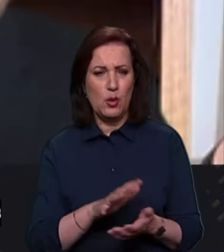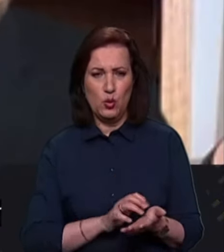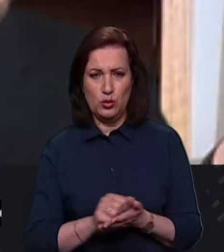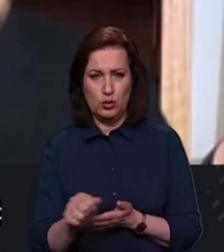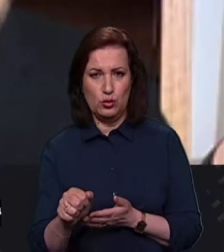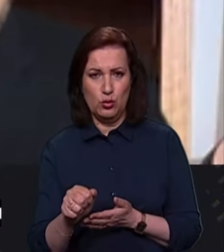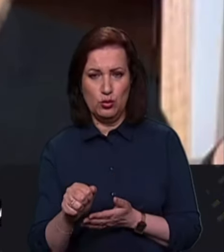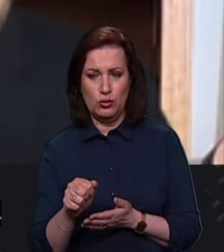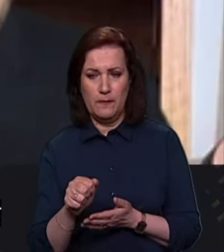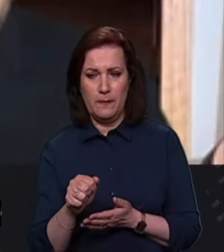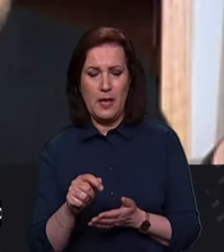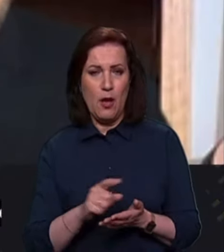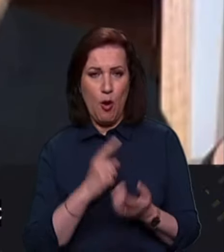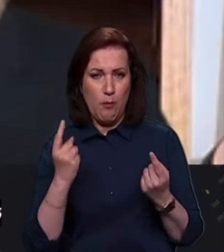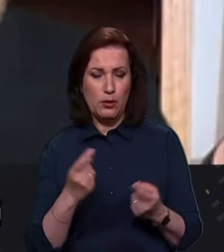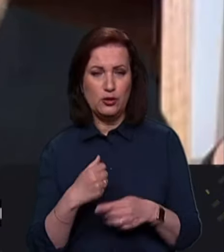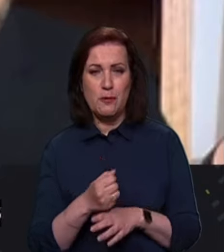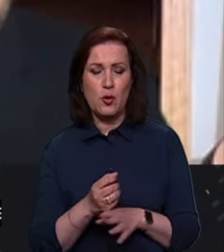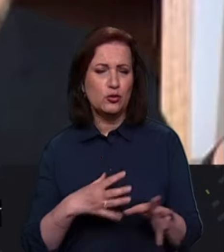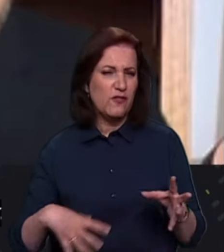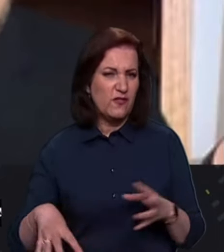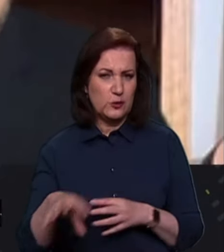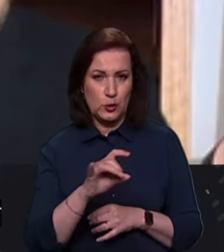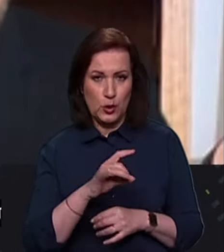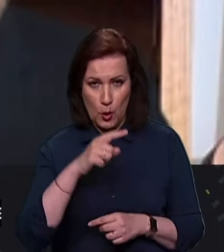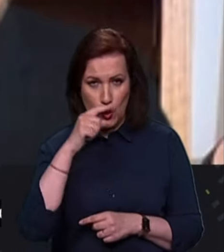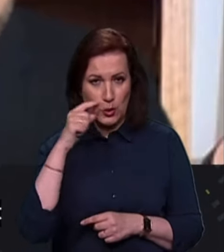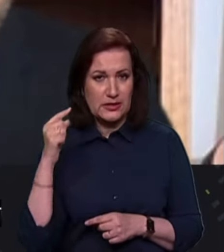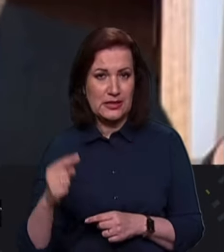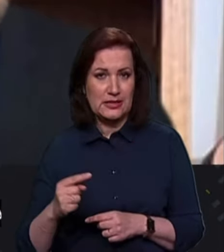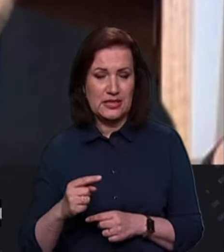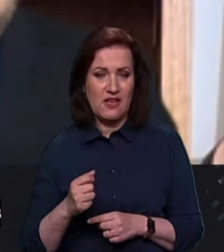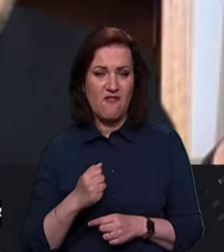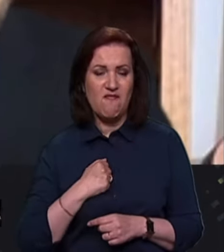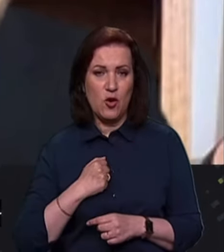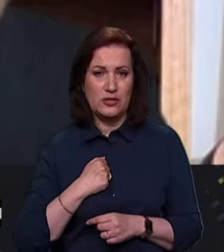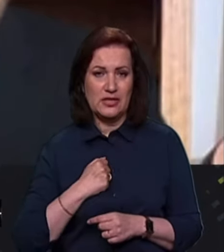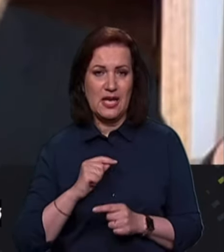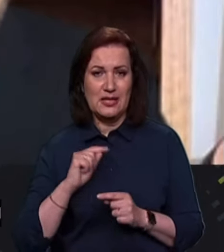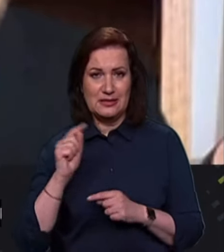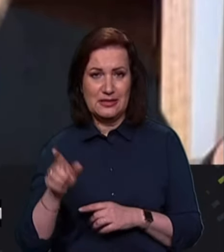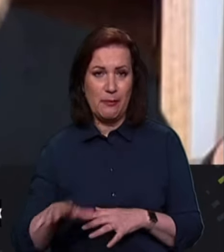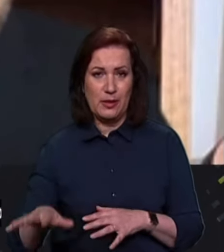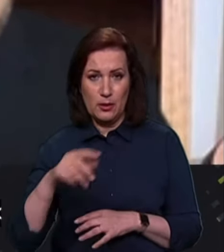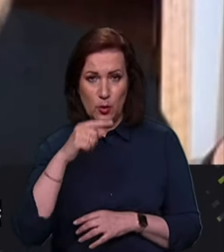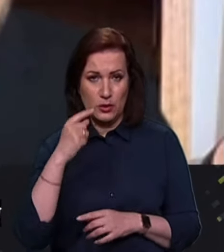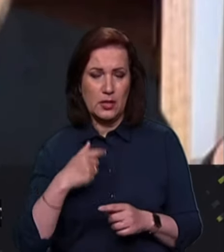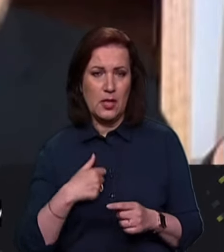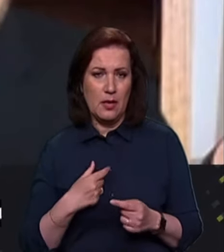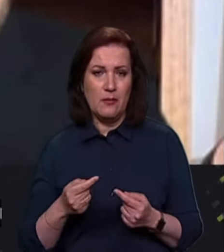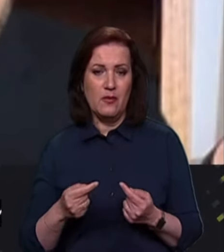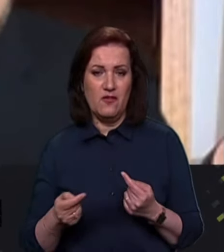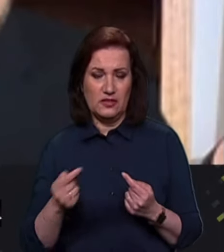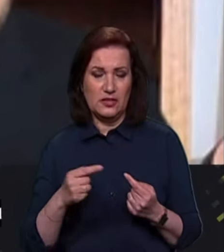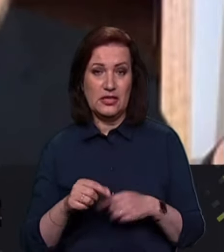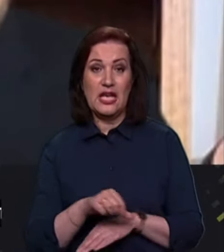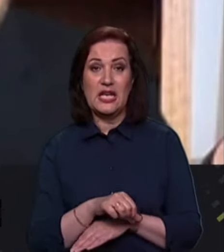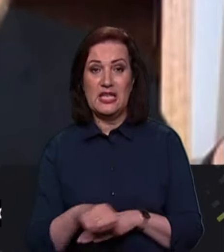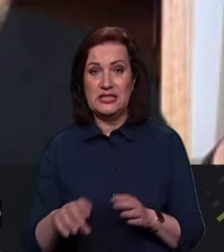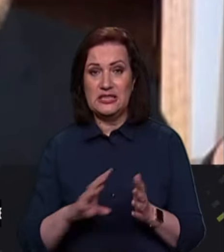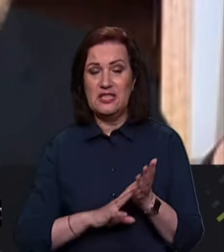уничтожим конвенциональным, обычным оружием все российские войска за пределами России. Тут уже мы возвращаемся к